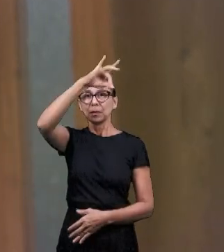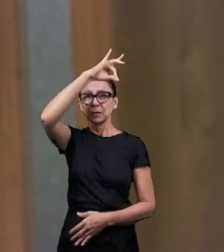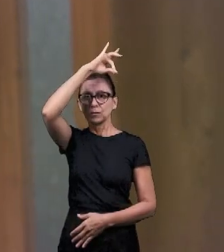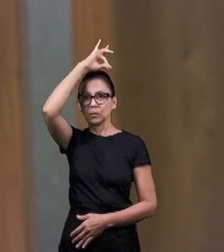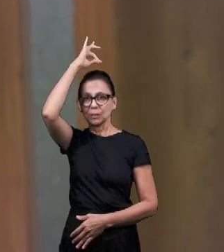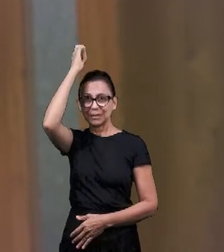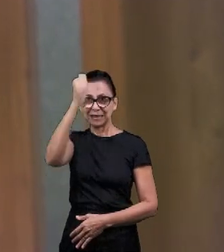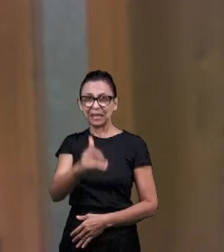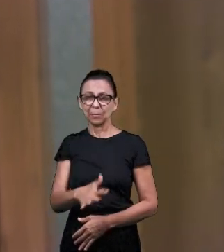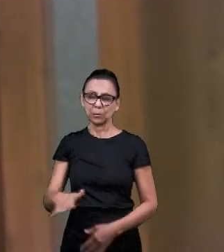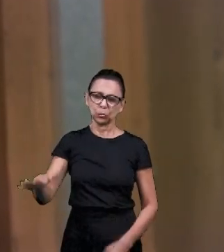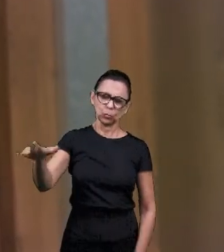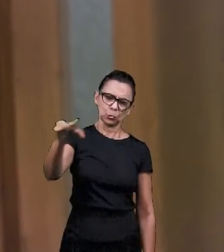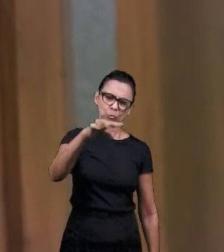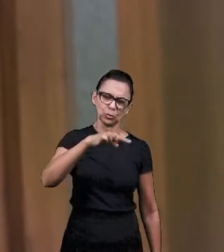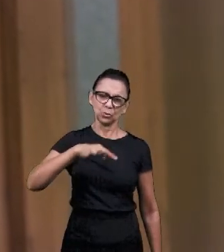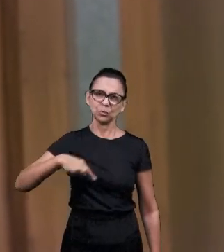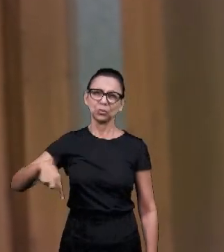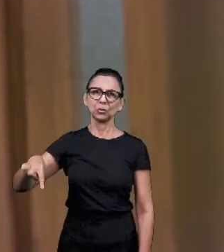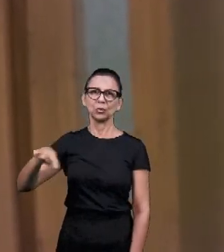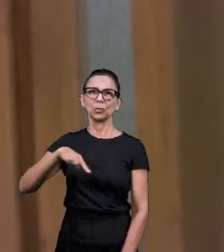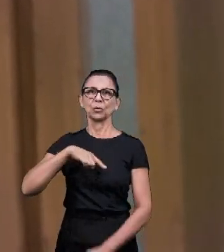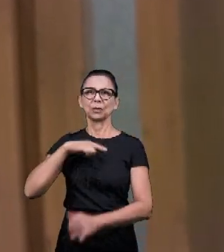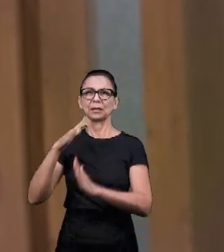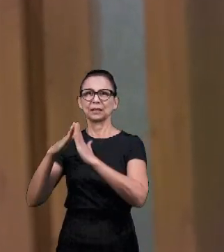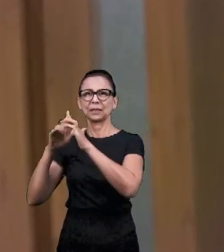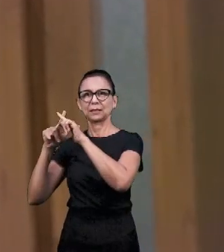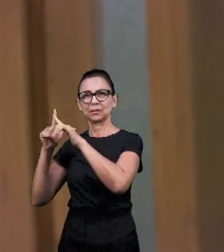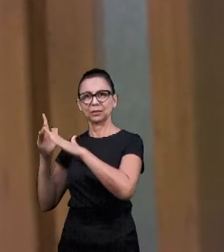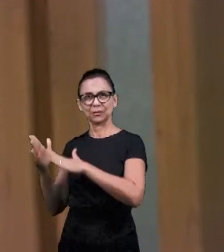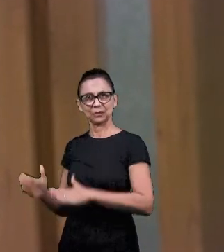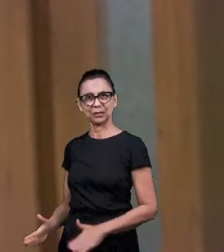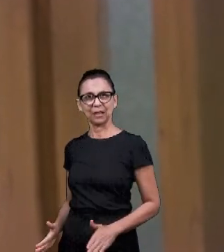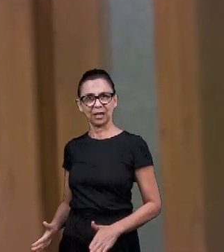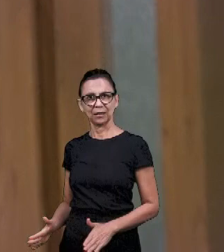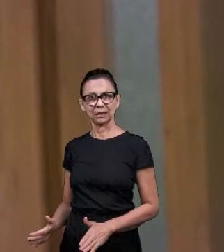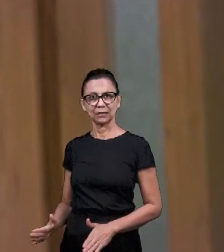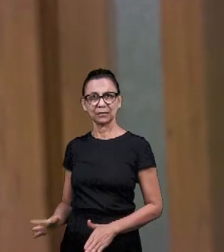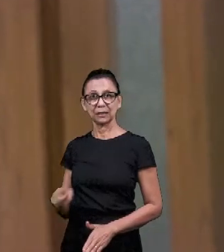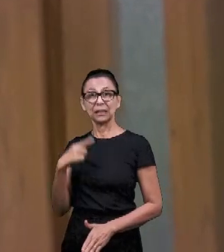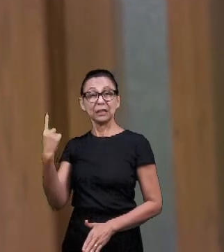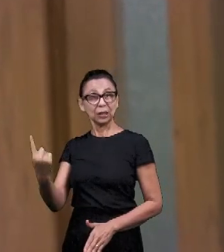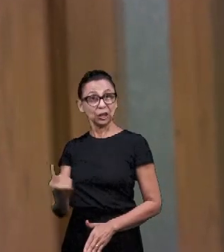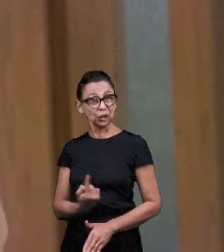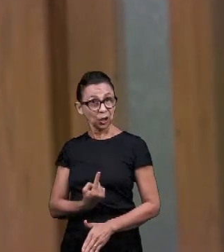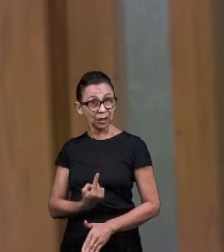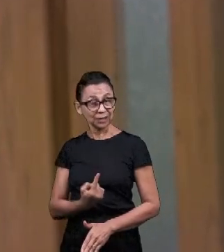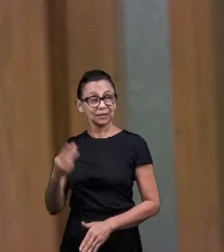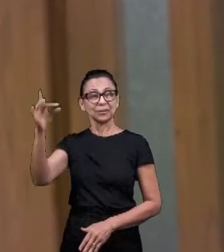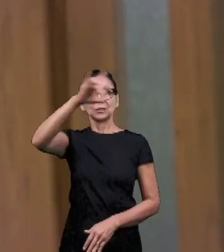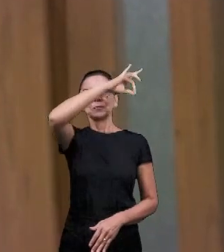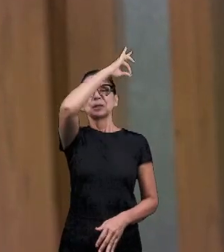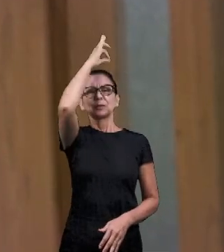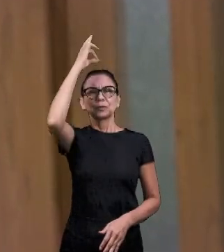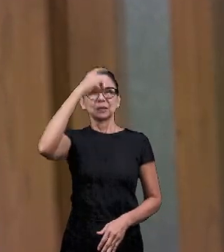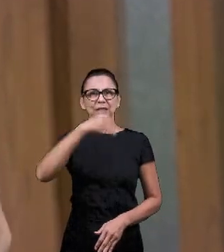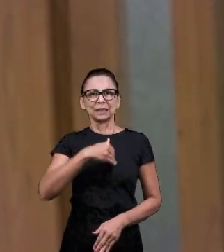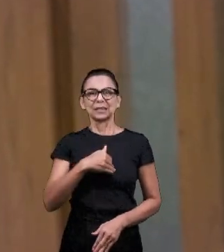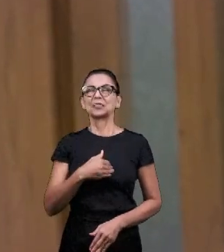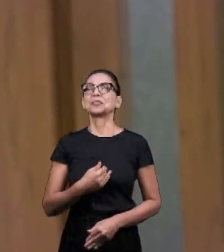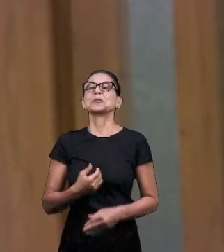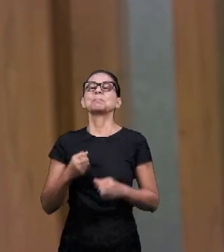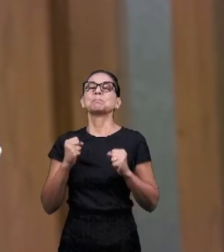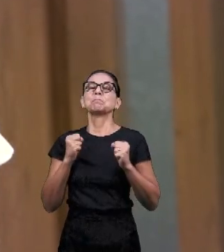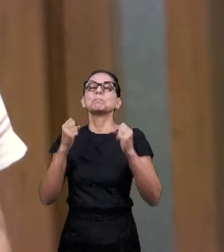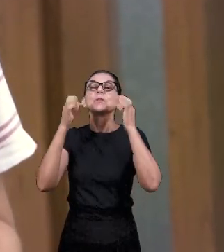sur toute l'Église. Et nous, remplis du Saint-Esprit, nous pouvons témoigner. Nous avons le pouvoir de Dieu dans